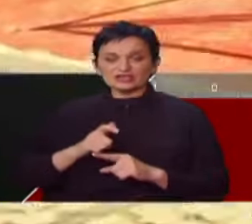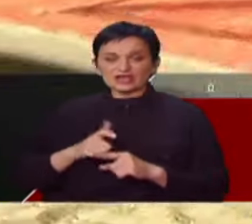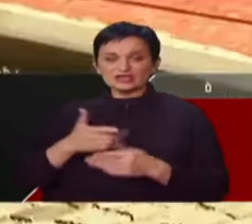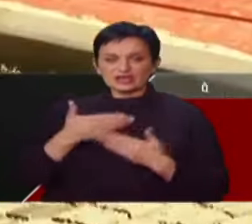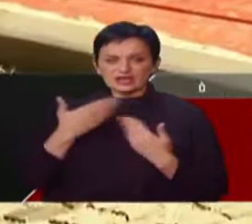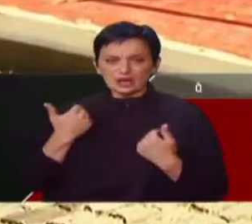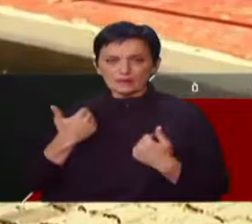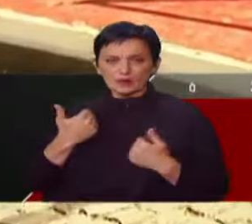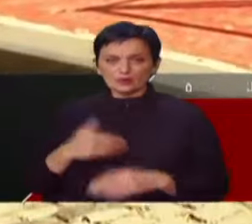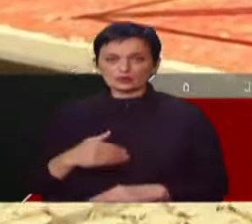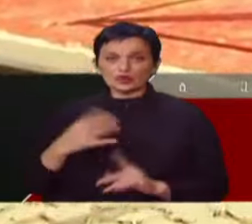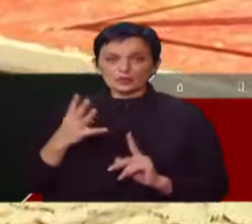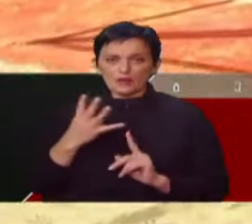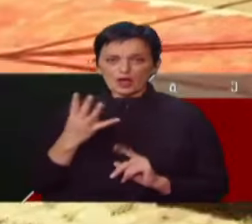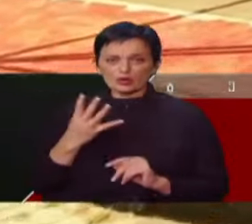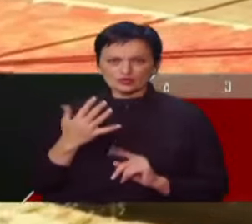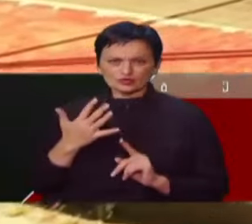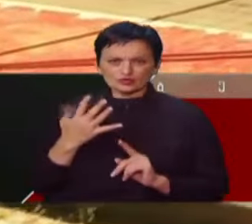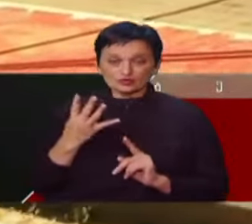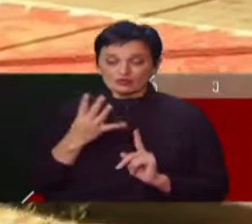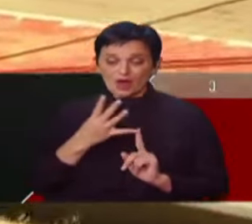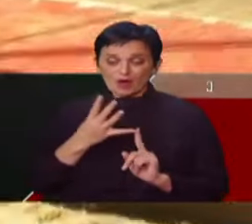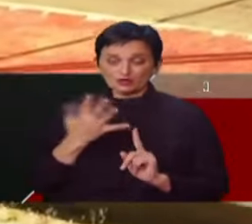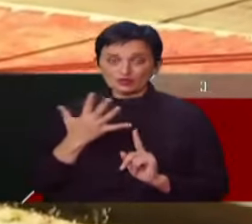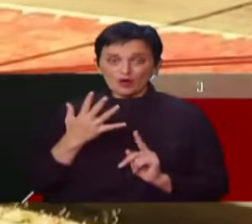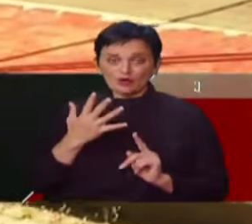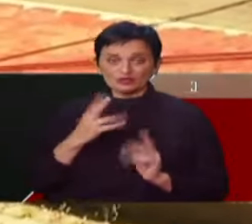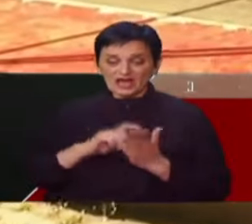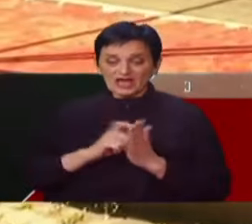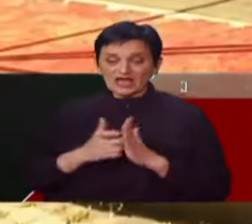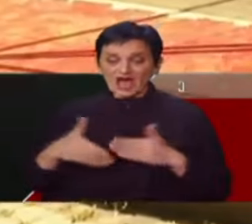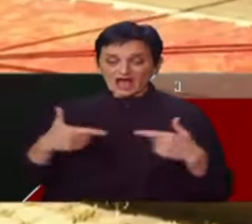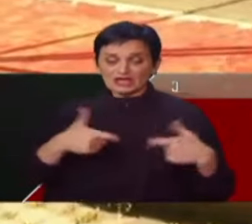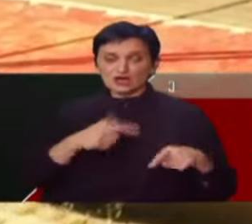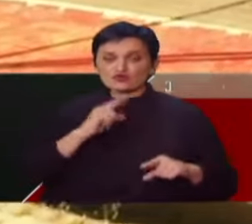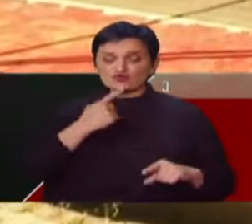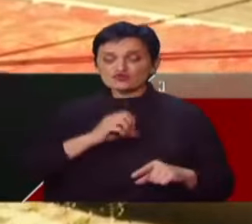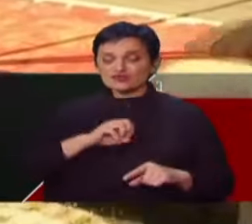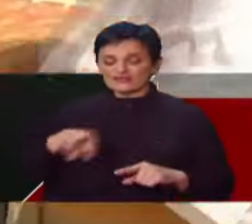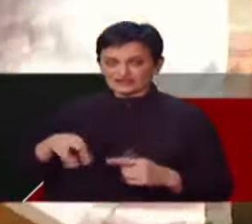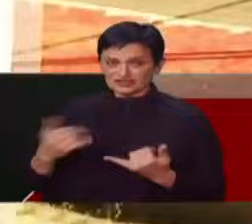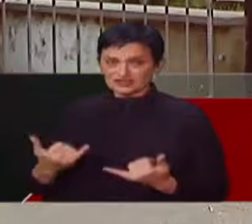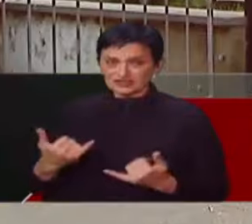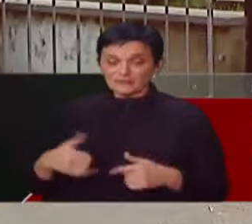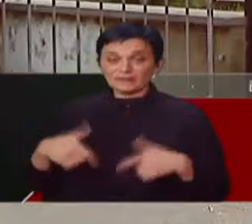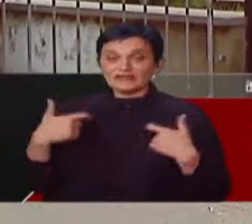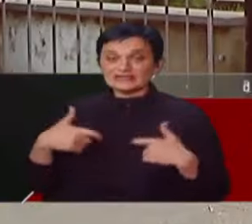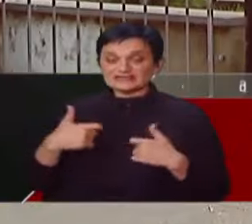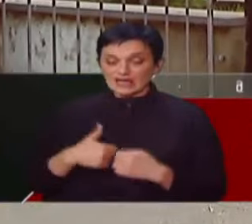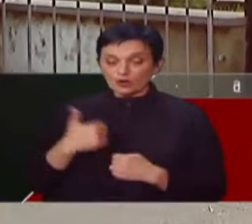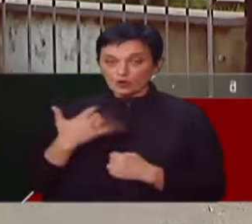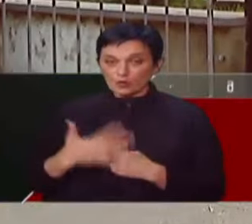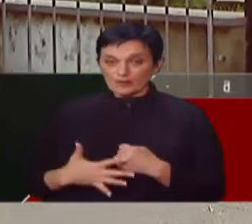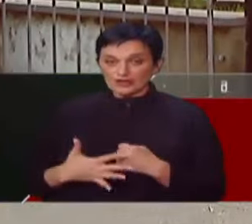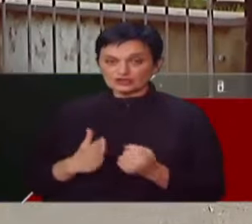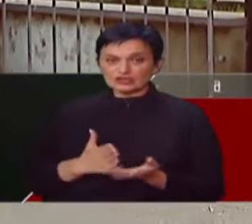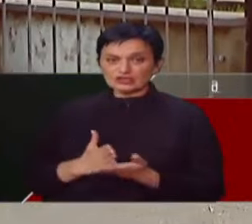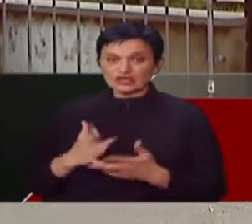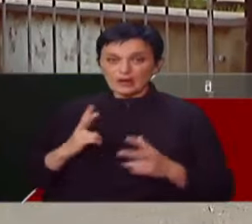პირადად. მგონი მე-4 და მე-5 კლასში გადასანსლელი გამოსები ჩემთვის უფრო რთული იყო ვიდრე დღევანდელი დღე. საგამოცდო ცენტრებიდან